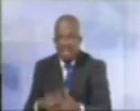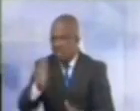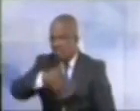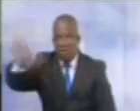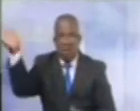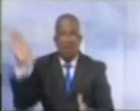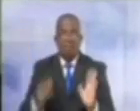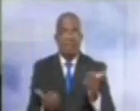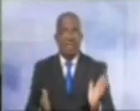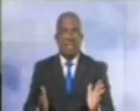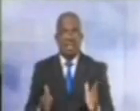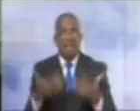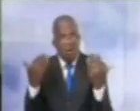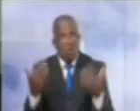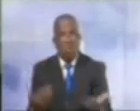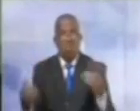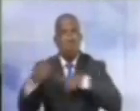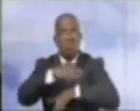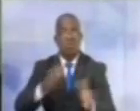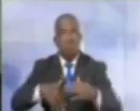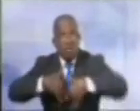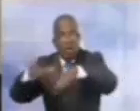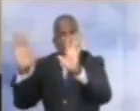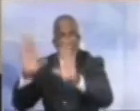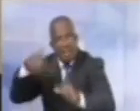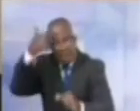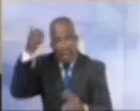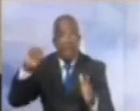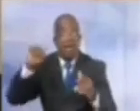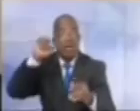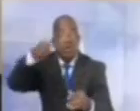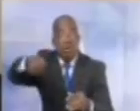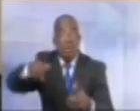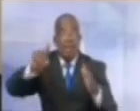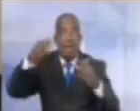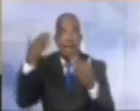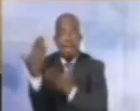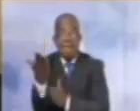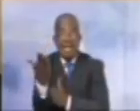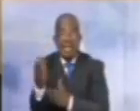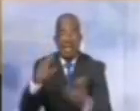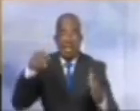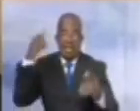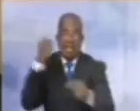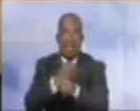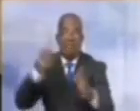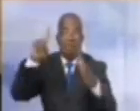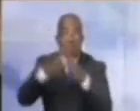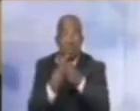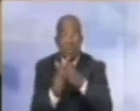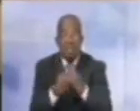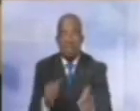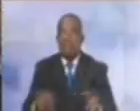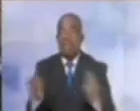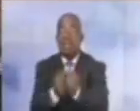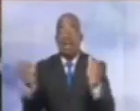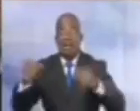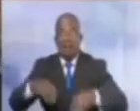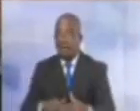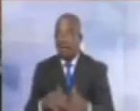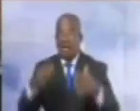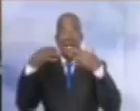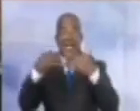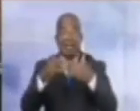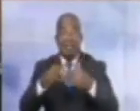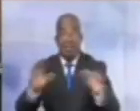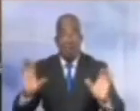en œuvre pour que tout se passe dans la paix. Les artisans ferrailleurs ont jusqu'à mercredi 28 janvier à minuit pour quitter